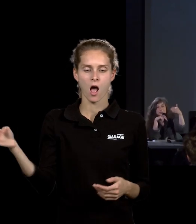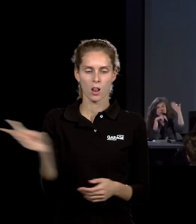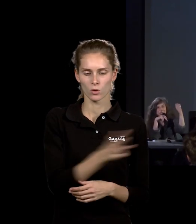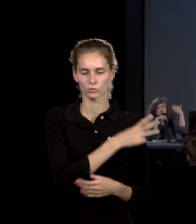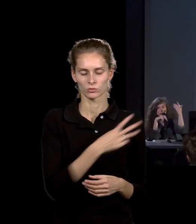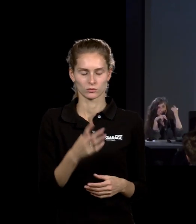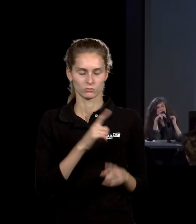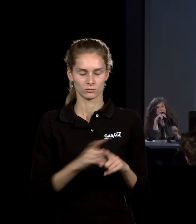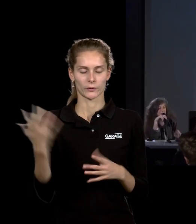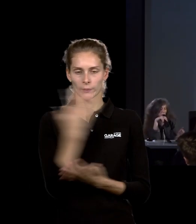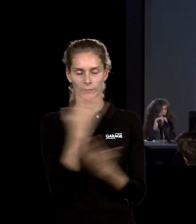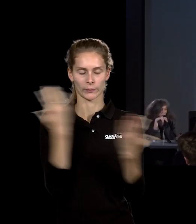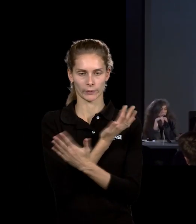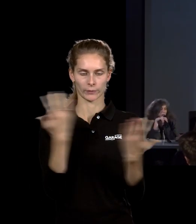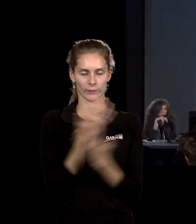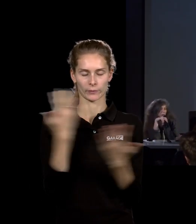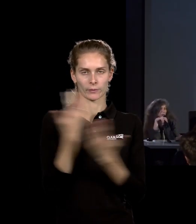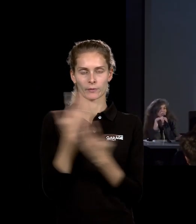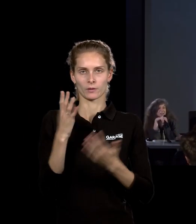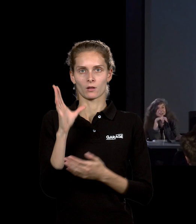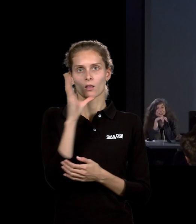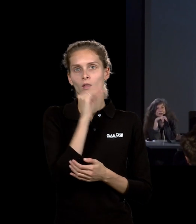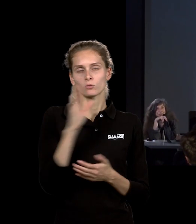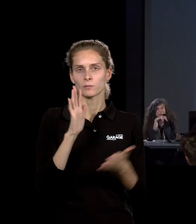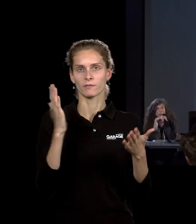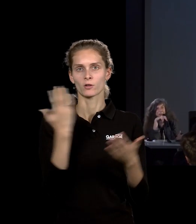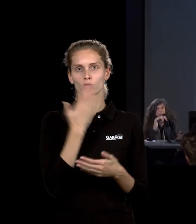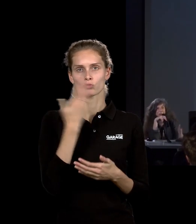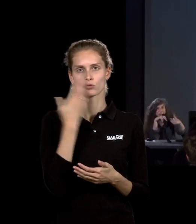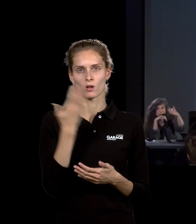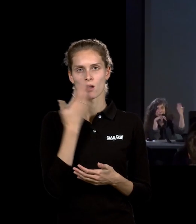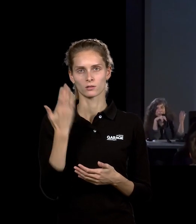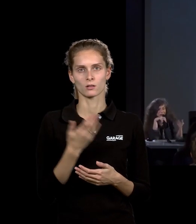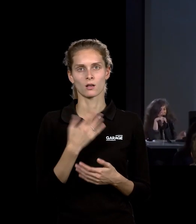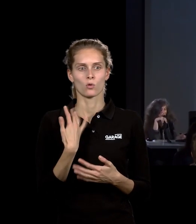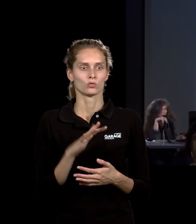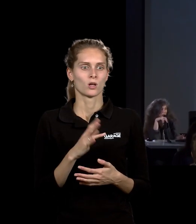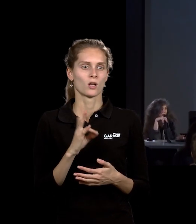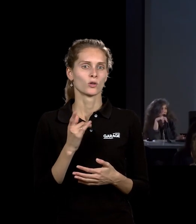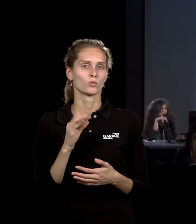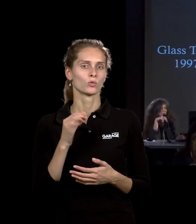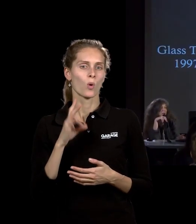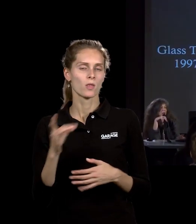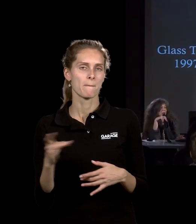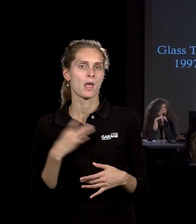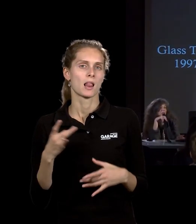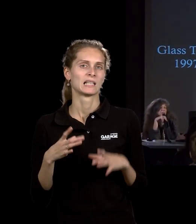так быстро мелькают перед нашими глазами, что мы не успеваем их прочесть, складываясь, видимо, тот ньютоновский белый диск в